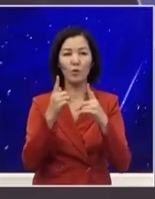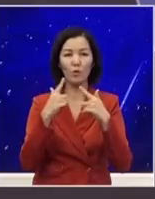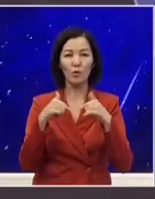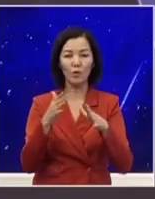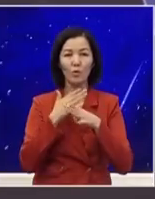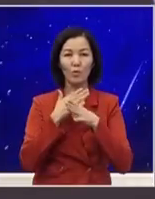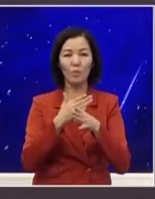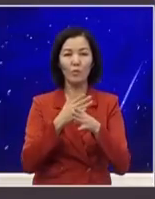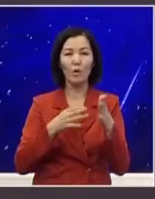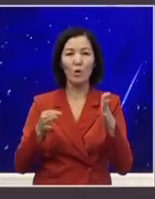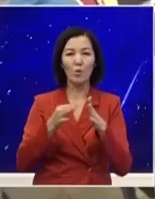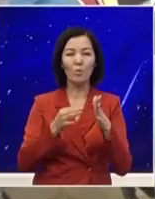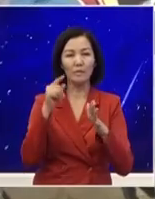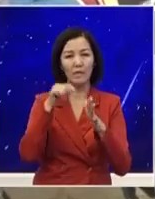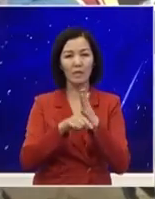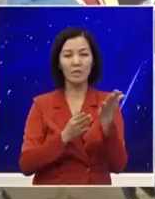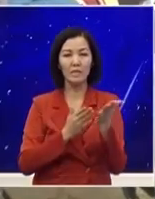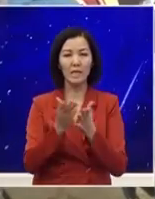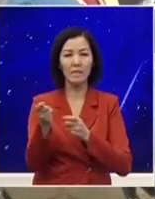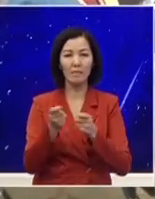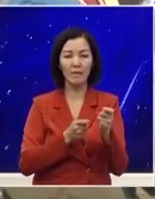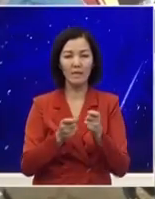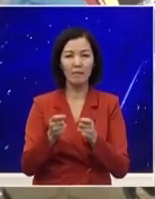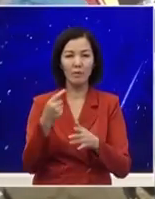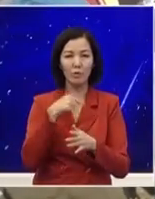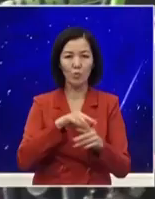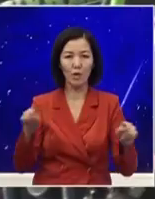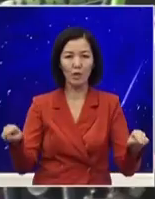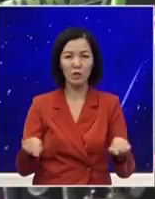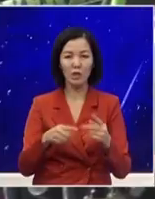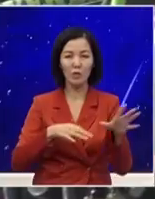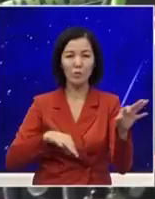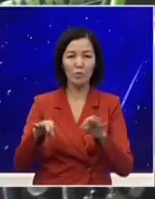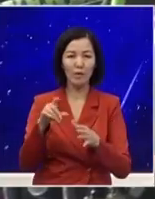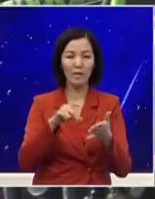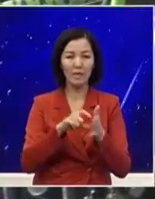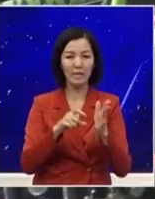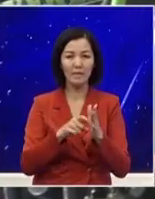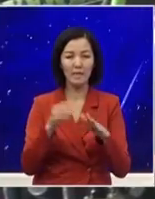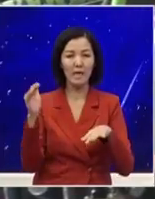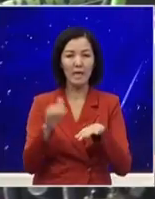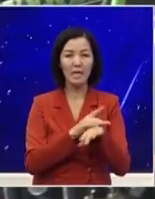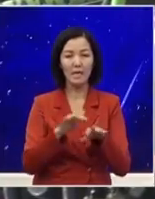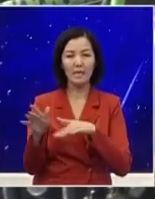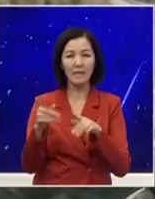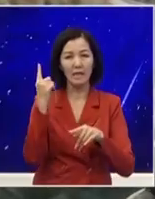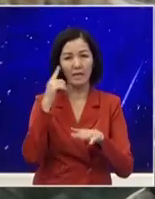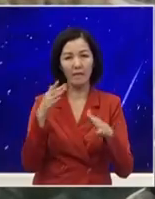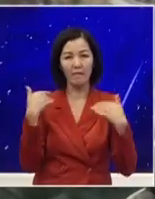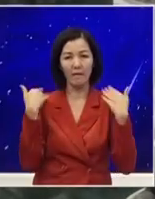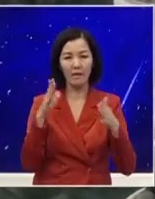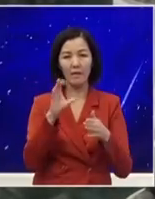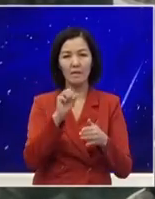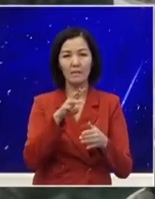болып отырған облыстық ішкі саясат басқармасы мен рухани жаңғыру жобалық кеңсесі. Игілікті шараның идея авторы